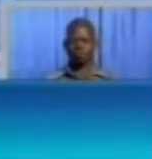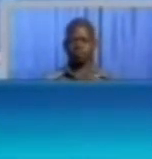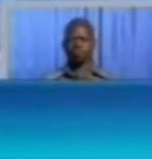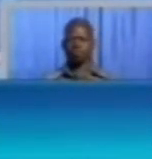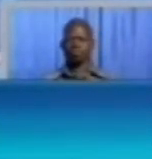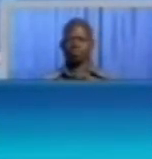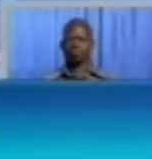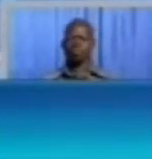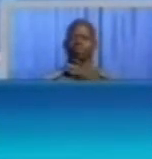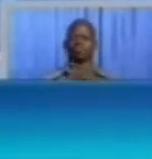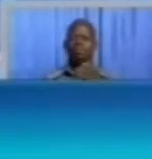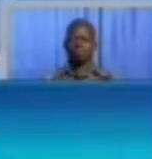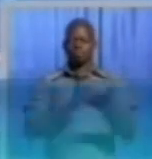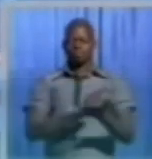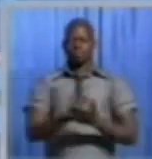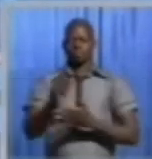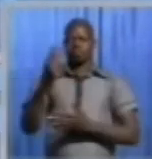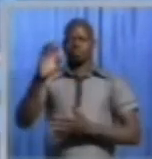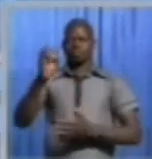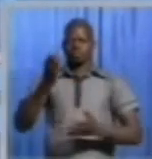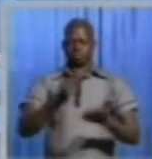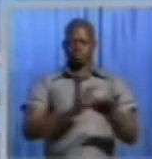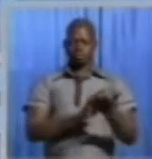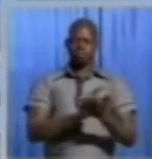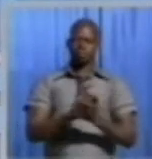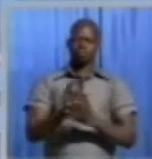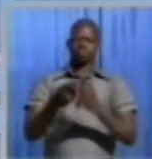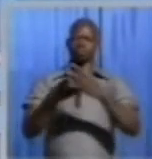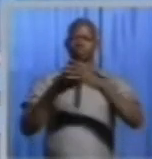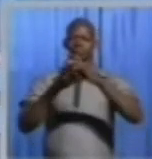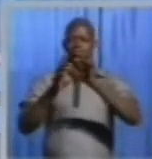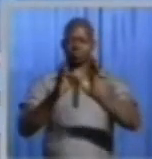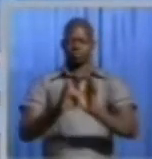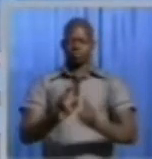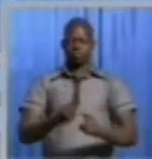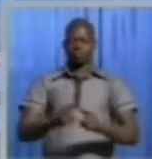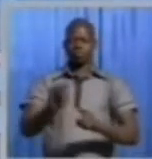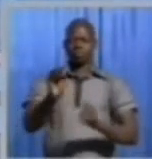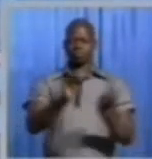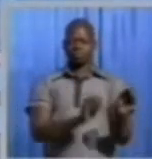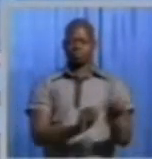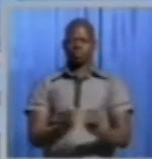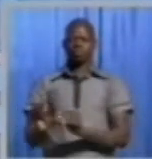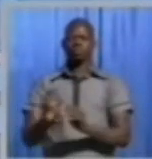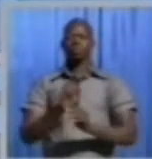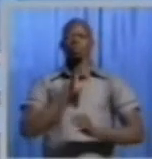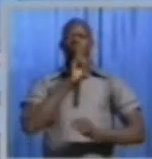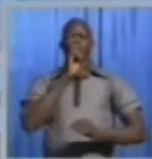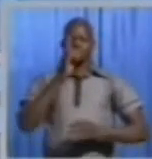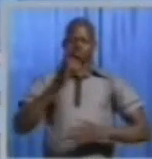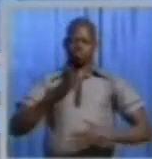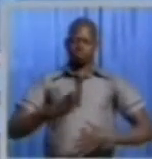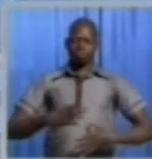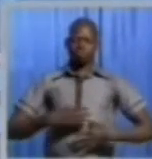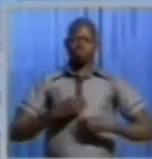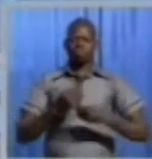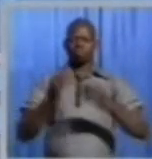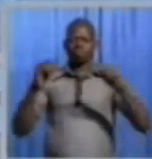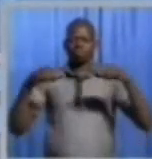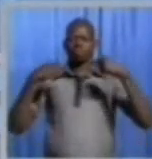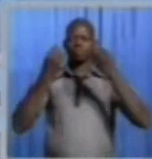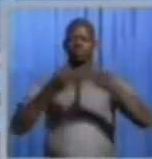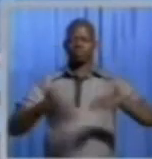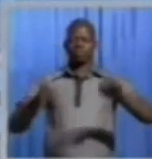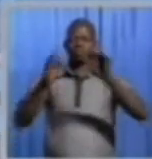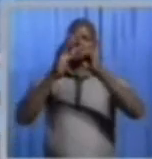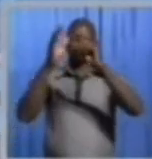quelques semaines, la troisième édition du Forum va ouvrir ses portes à Ouagadougou et les organisateurs sont confiants quant à la réussite de cet important